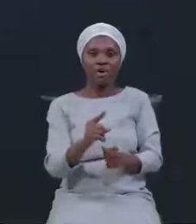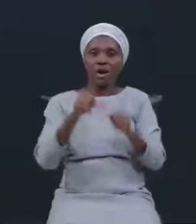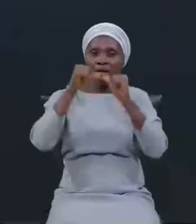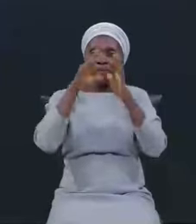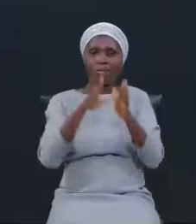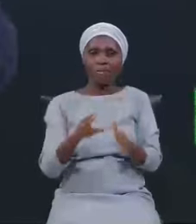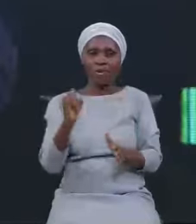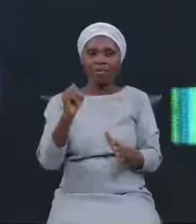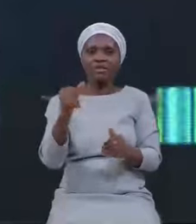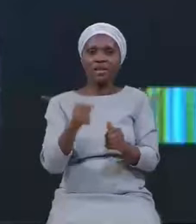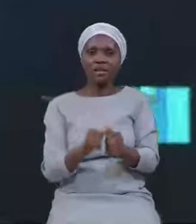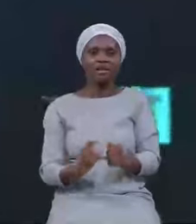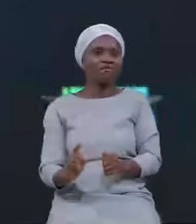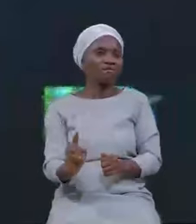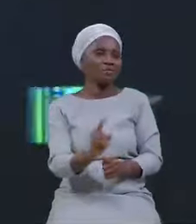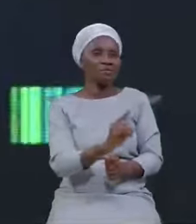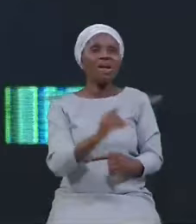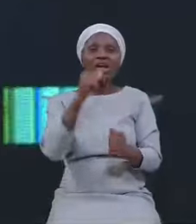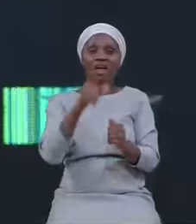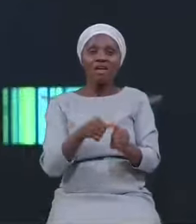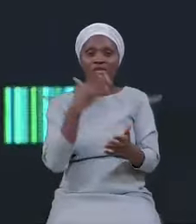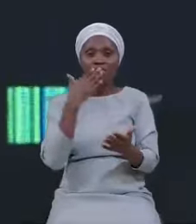nous recevons de ce même Dieu.